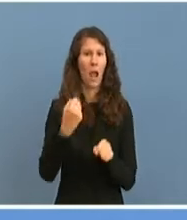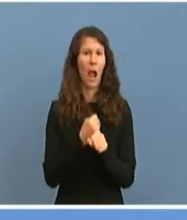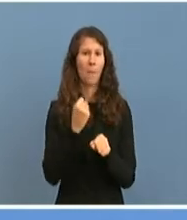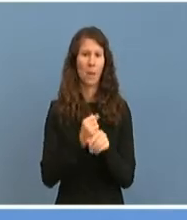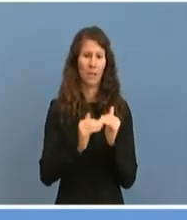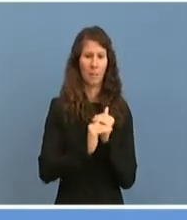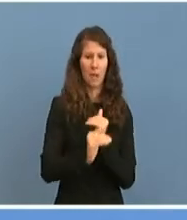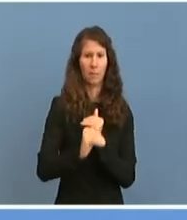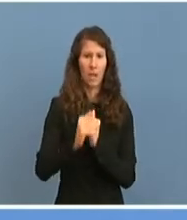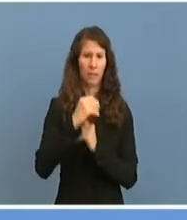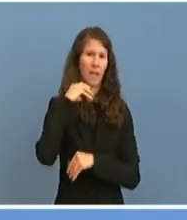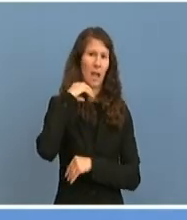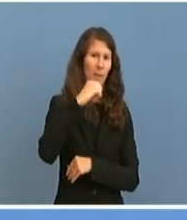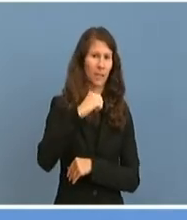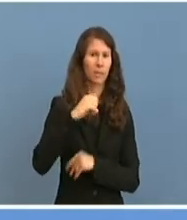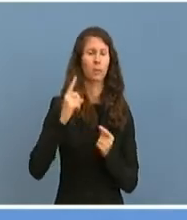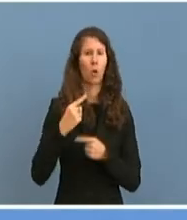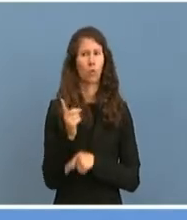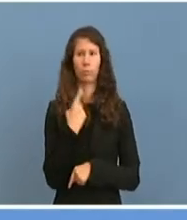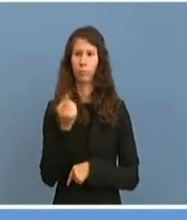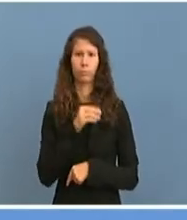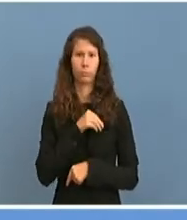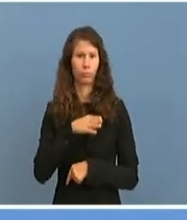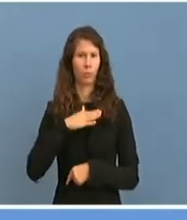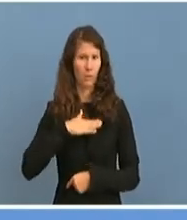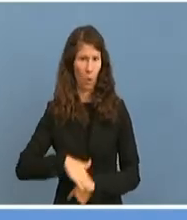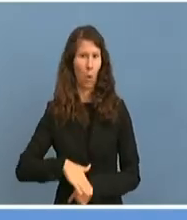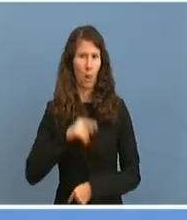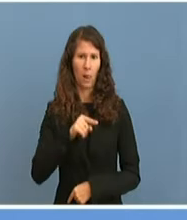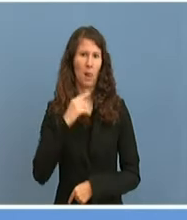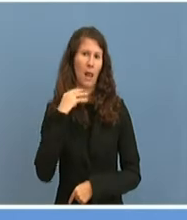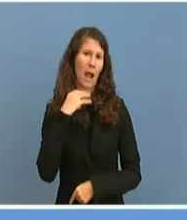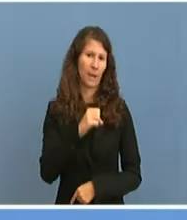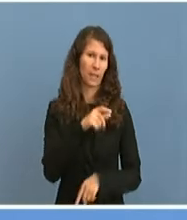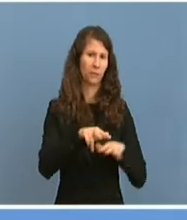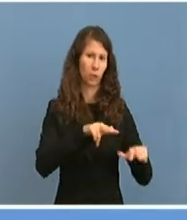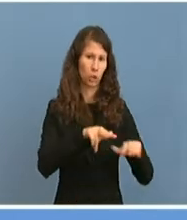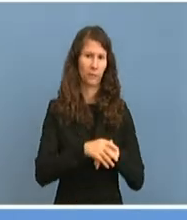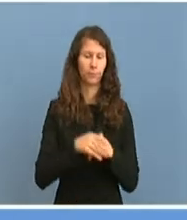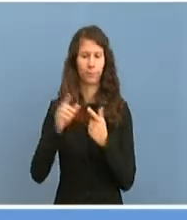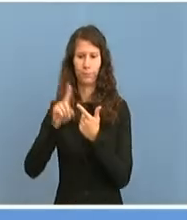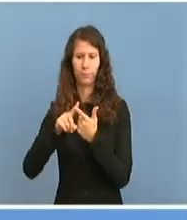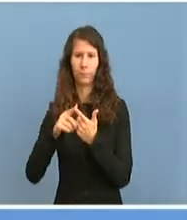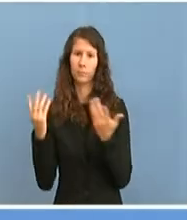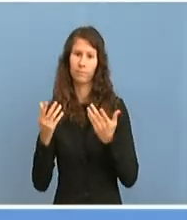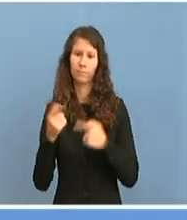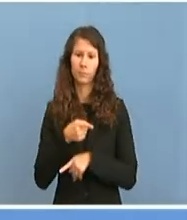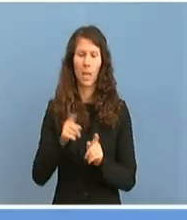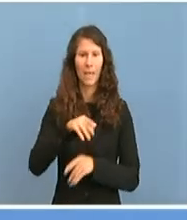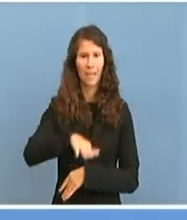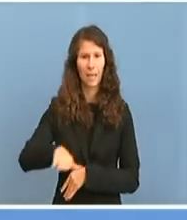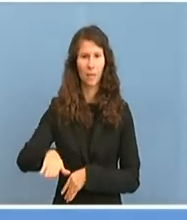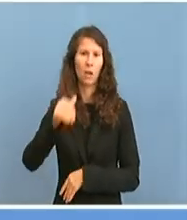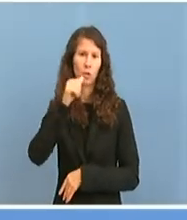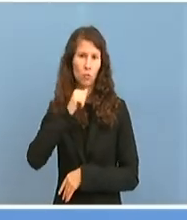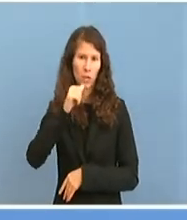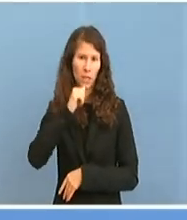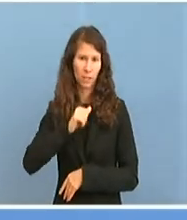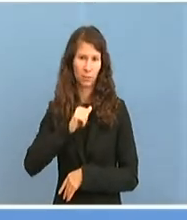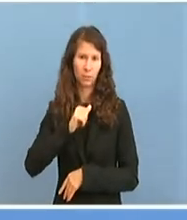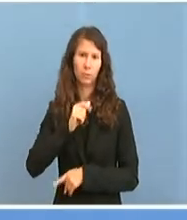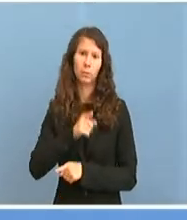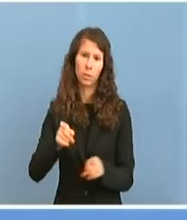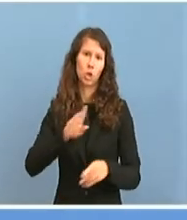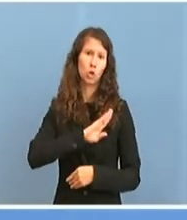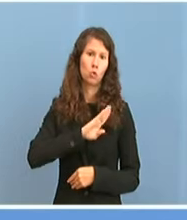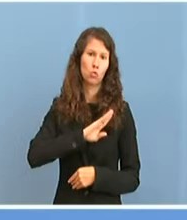und unser Wohlstand. Und die andere Priorität gleichrangig ist, unseren Kindern und Jugendlichen Schule und Bildung